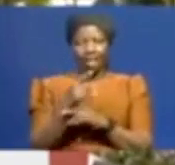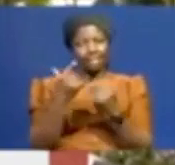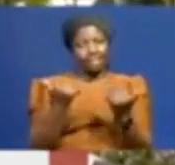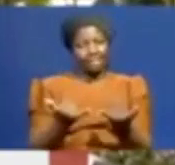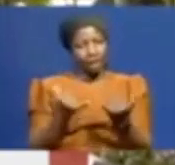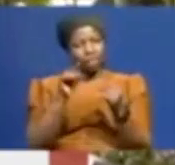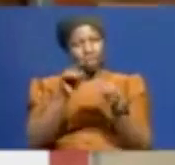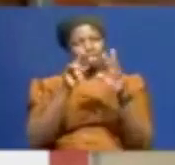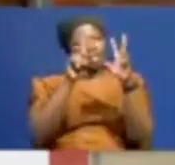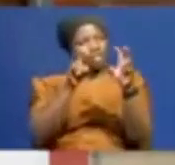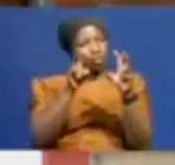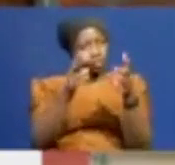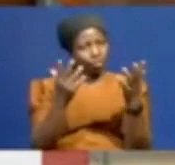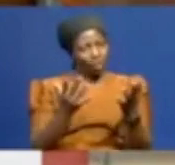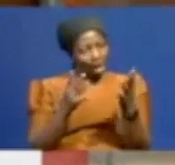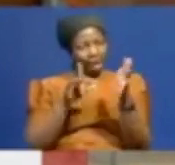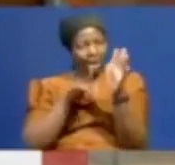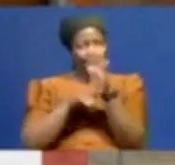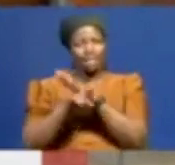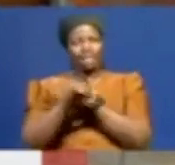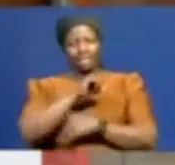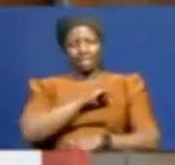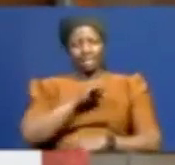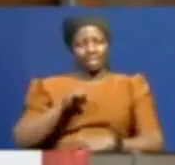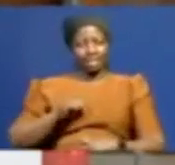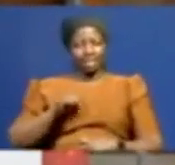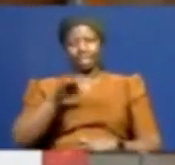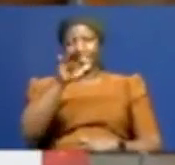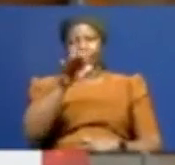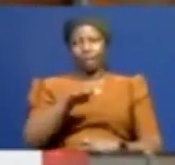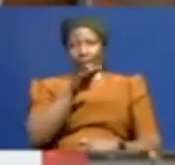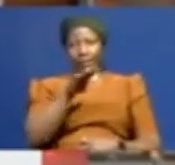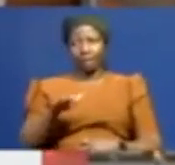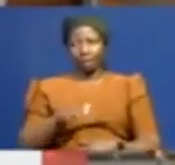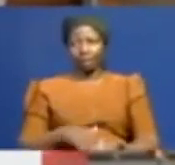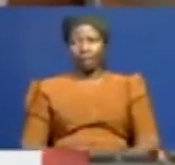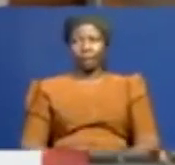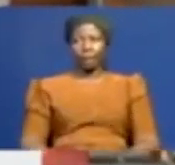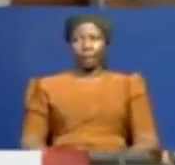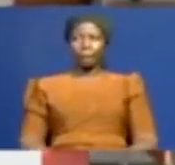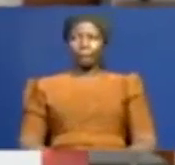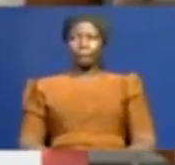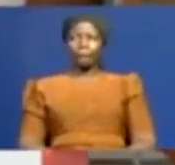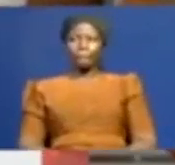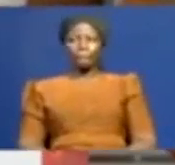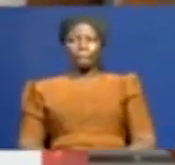hilo sasa linashughulikiwa katika bunge la Senate. Tilio Marco, Dira ya Magwiji.